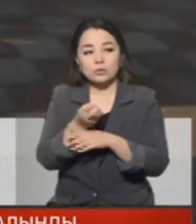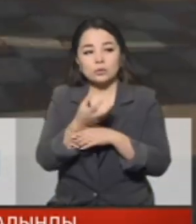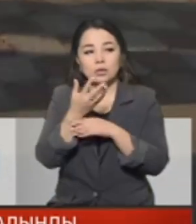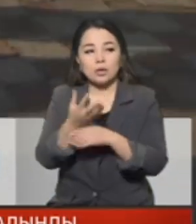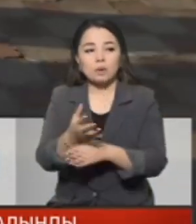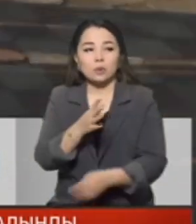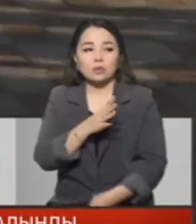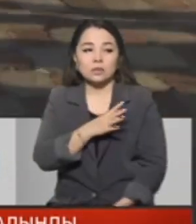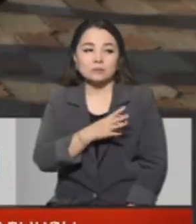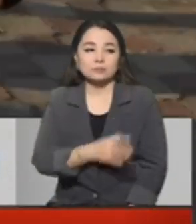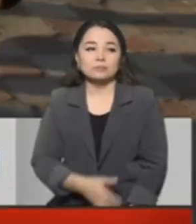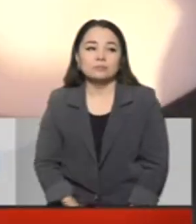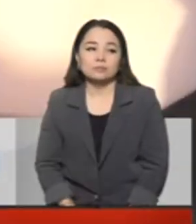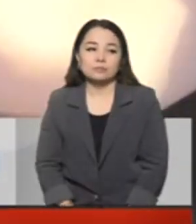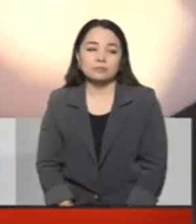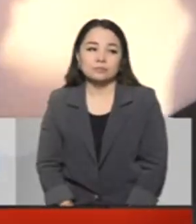қойды.